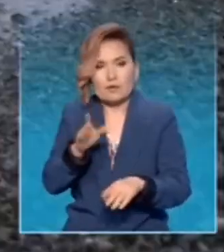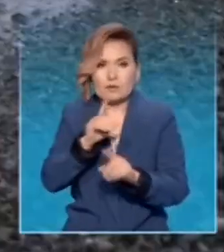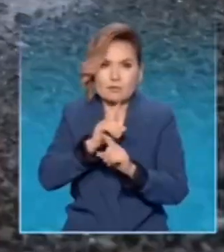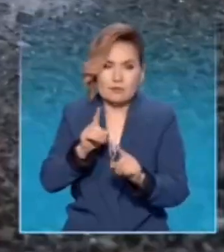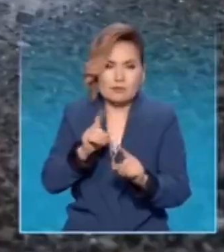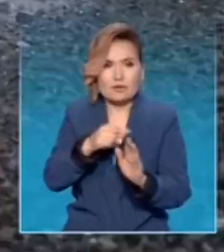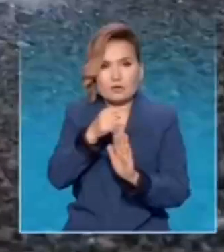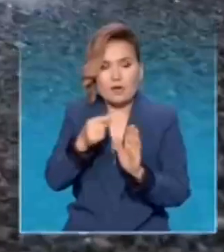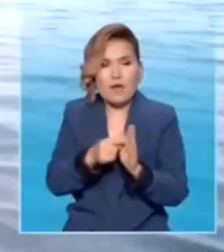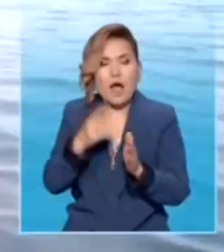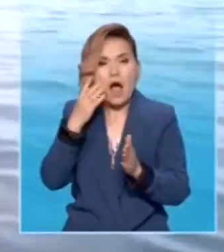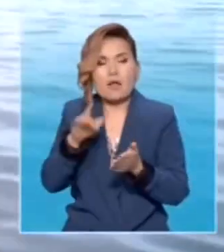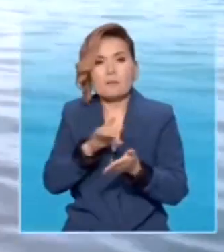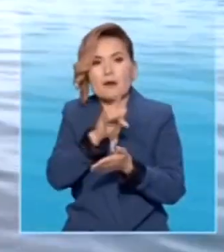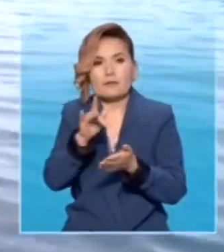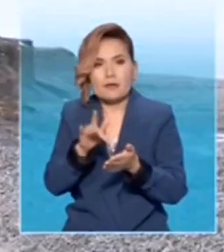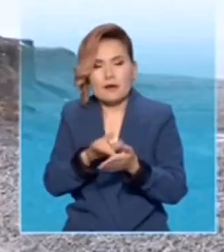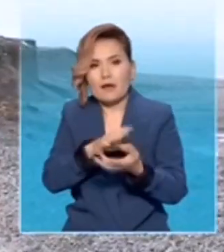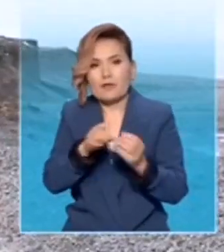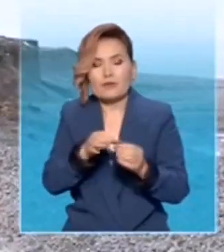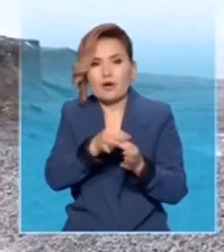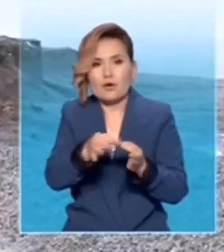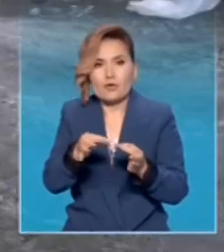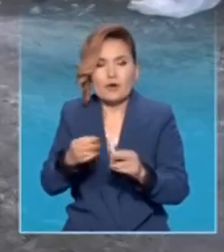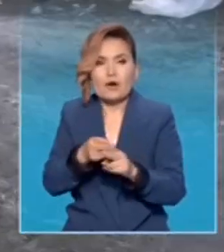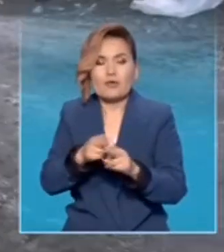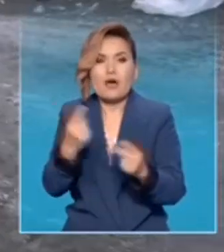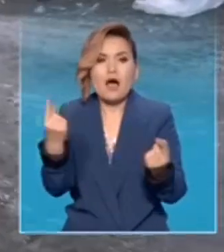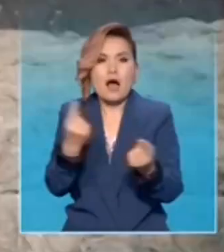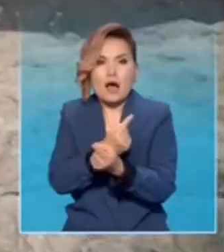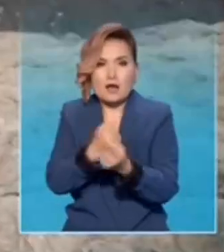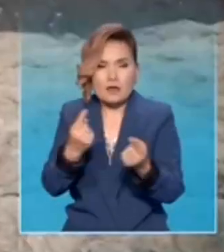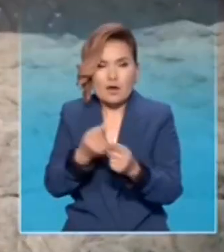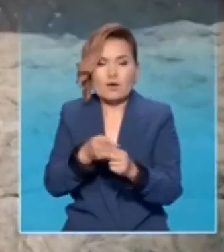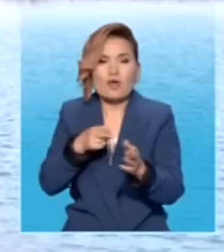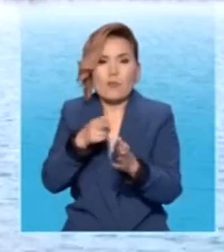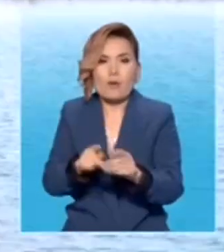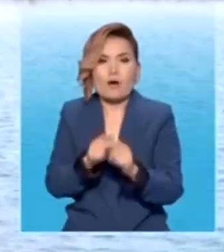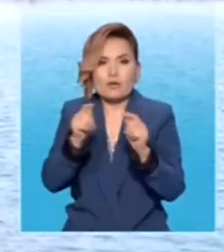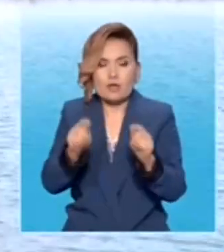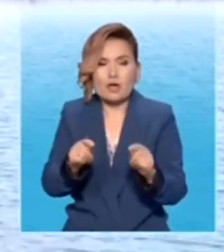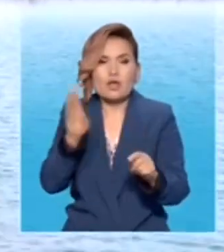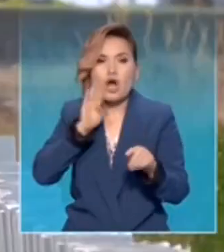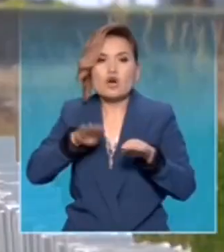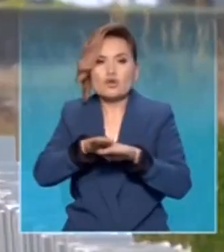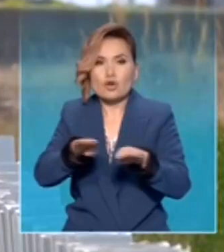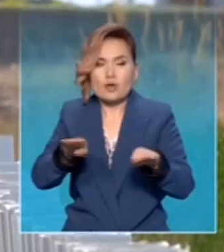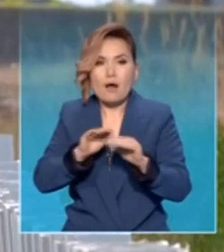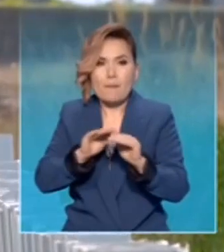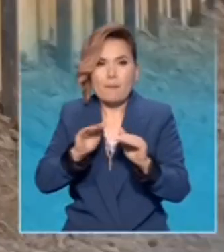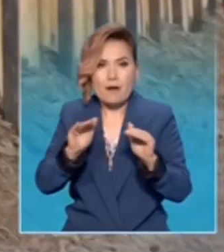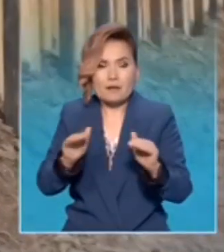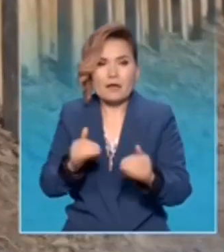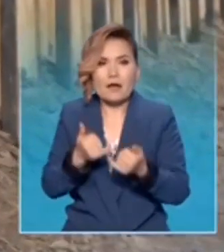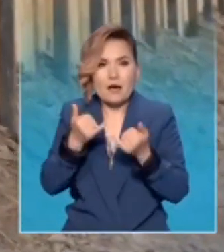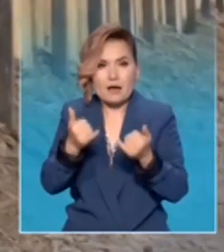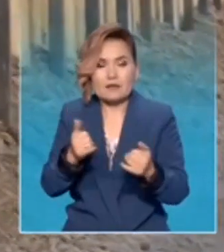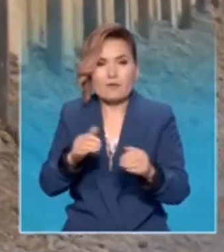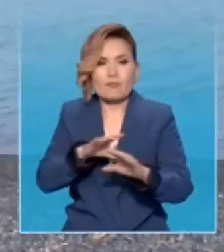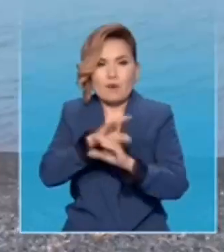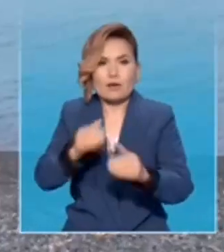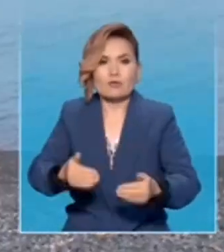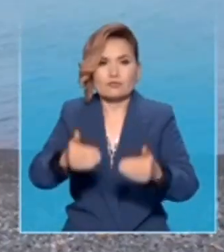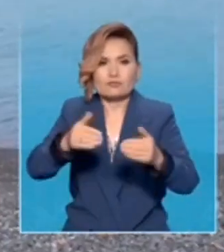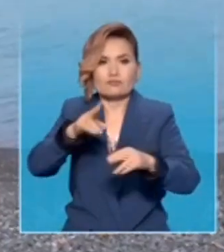Бүгіннен бастап Алакөлге пойыз немесе автобуспен баруға болады. Демалыс орындары шомылу маусымына дайындалып, жағаны бекітіп жатыр.